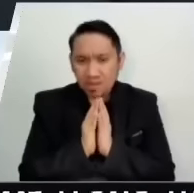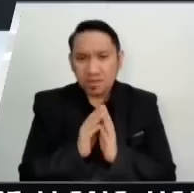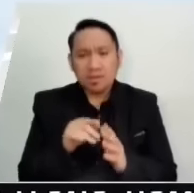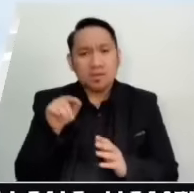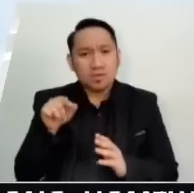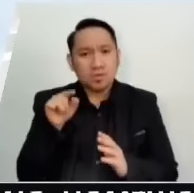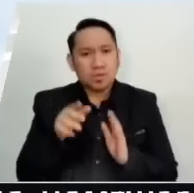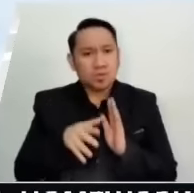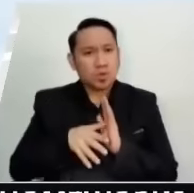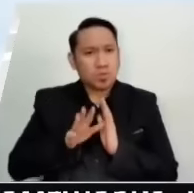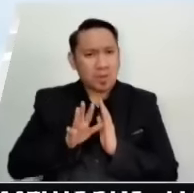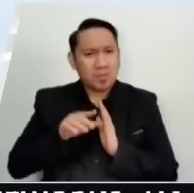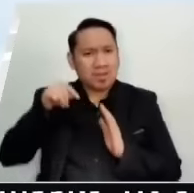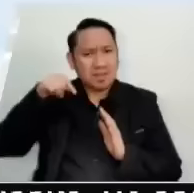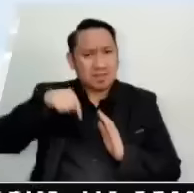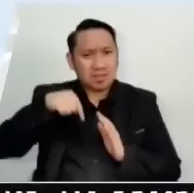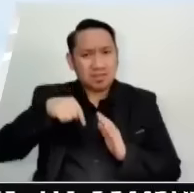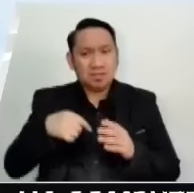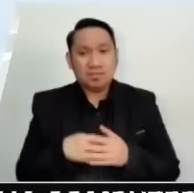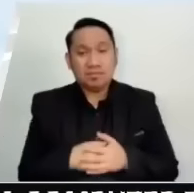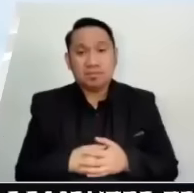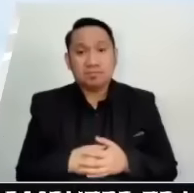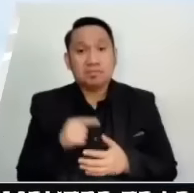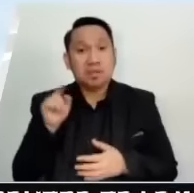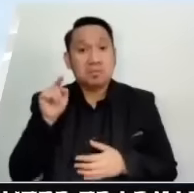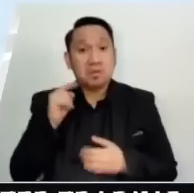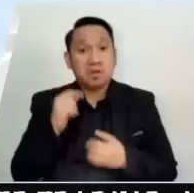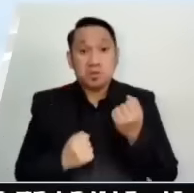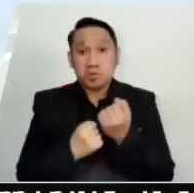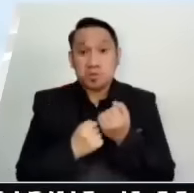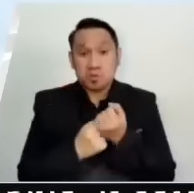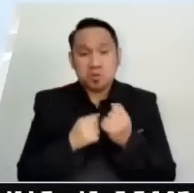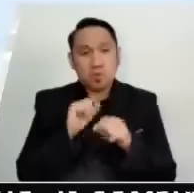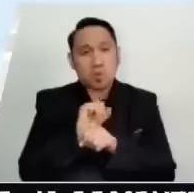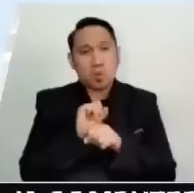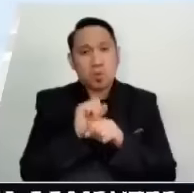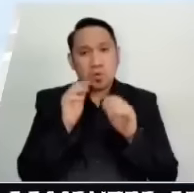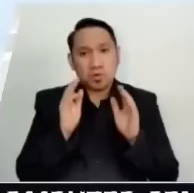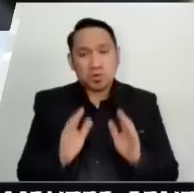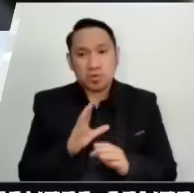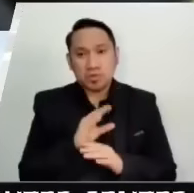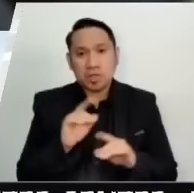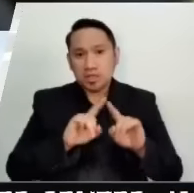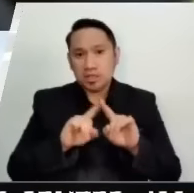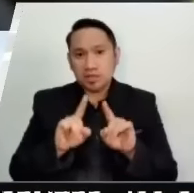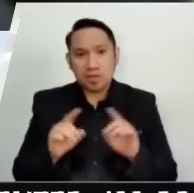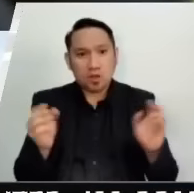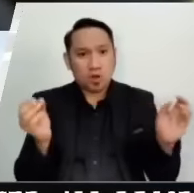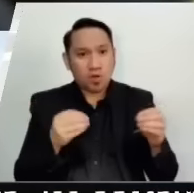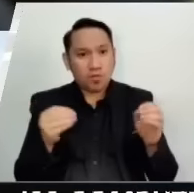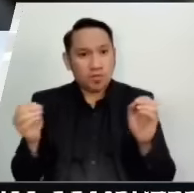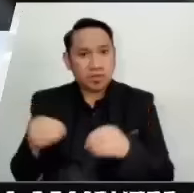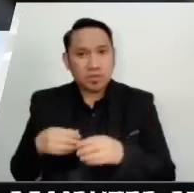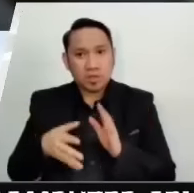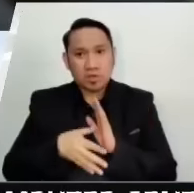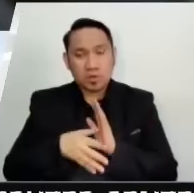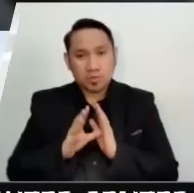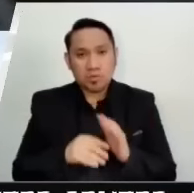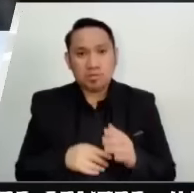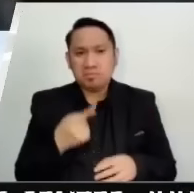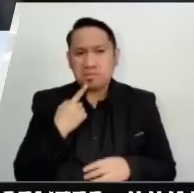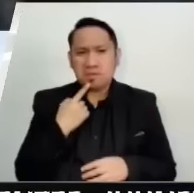the nagpahayag din ng suporta ang employees Union at iba't ibang opisina ng COMELEC pinabulaan na ni Garcia ang mga